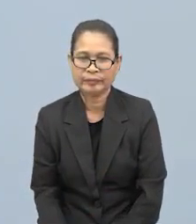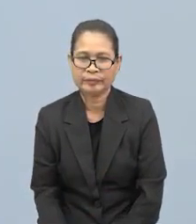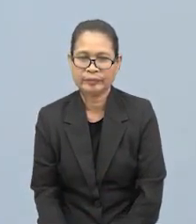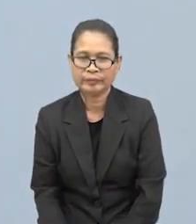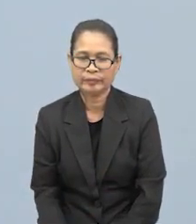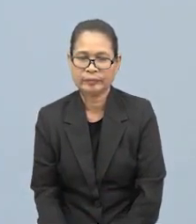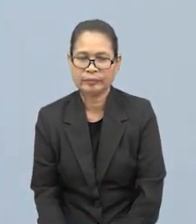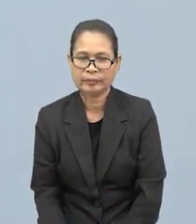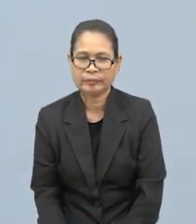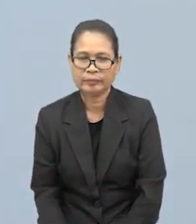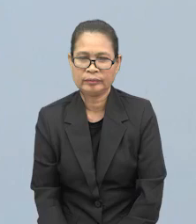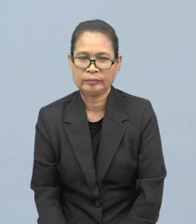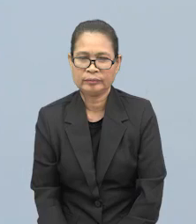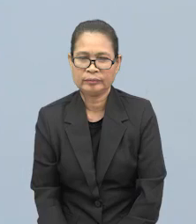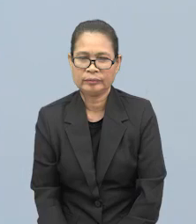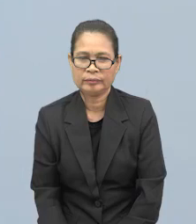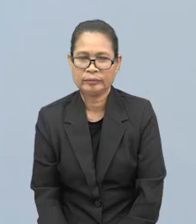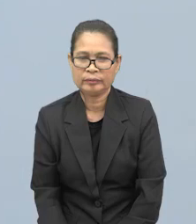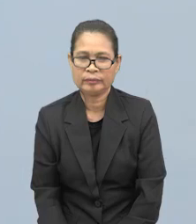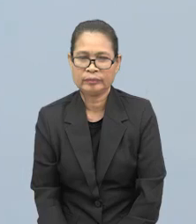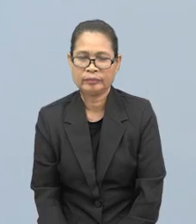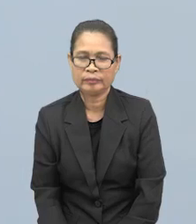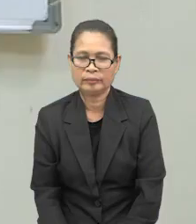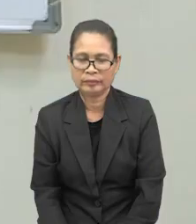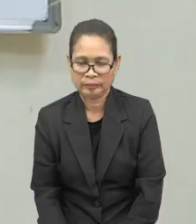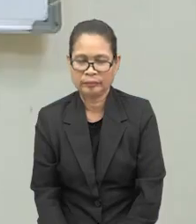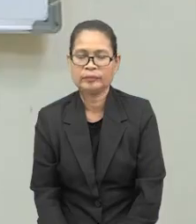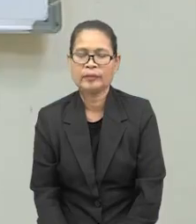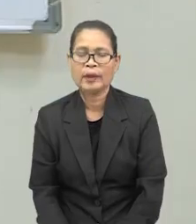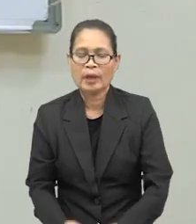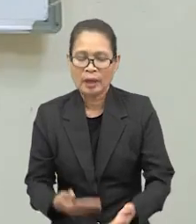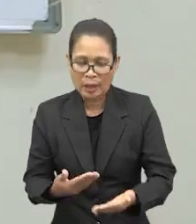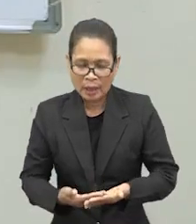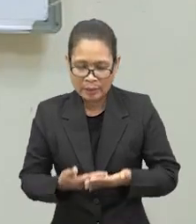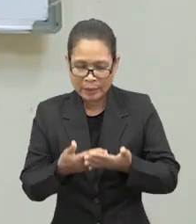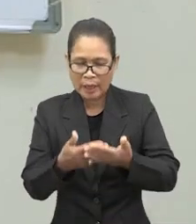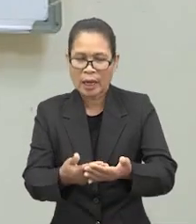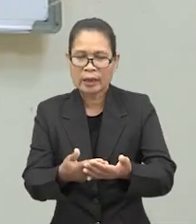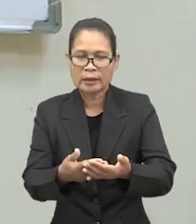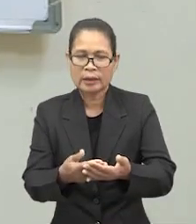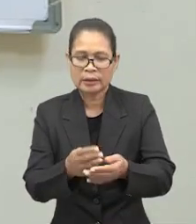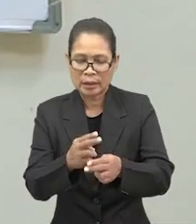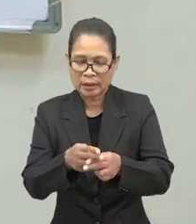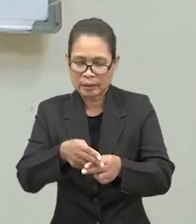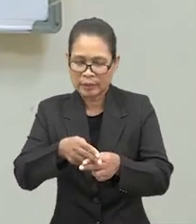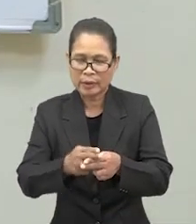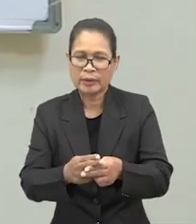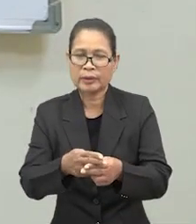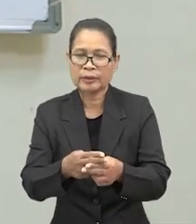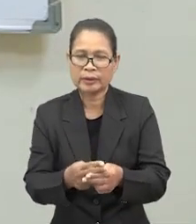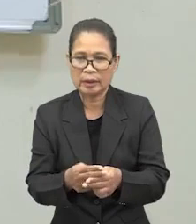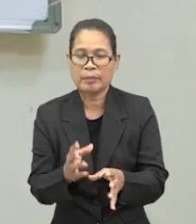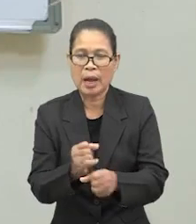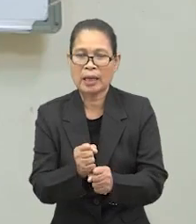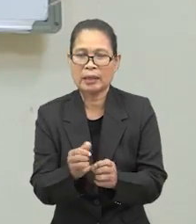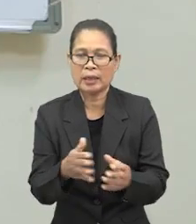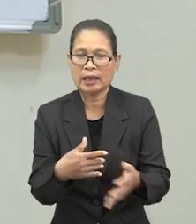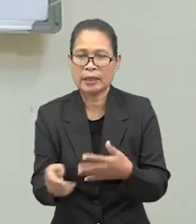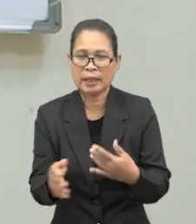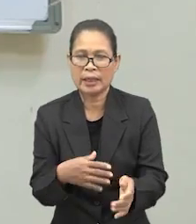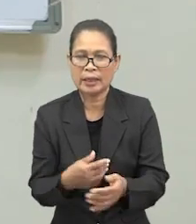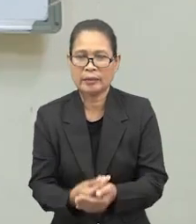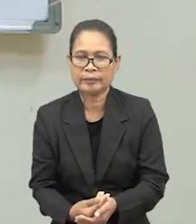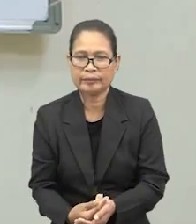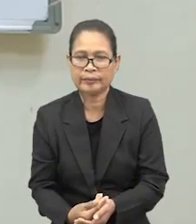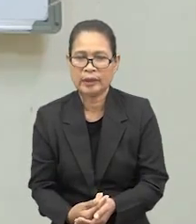Con ai bạc ca tê lơ tùm ngôn bàn. Ai bạc ca tê lơ chấm nóc có